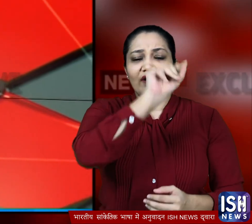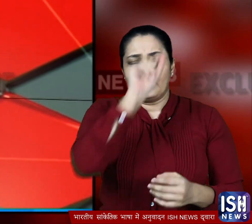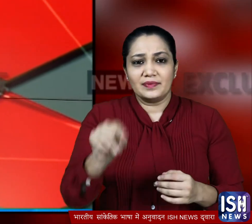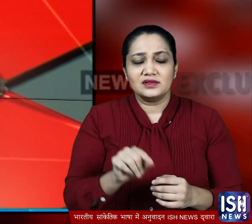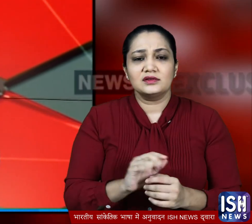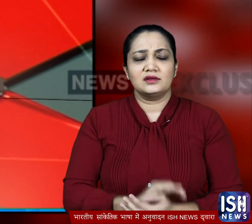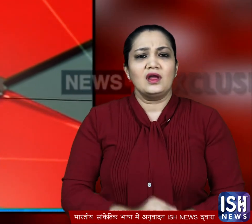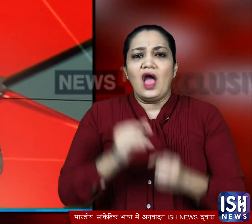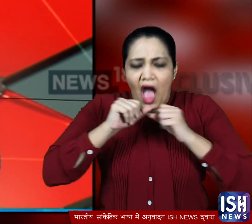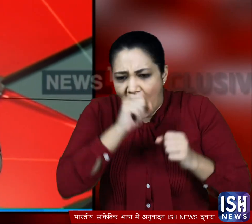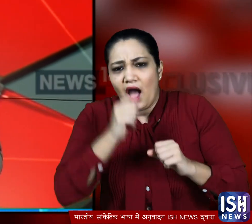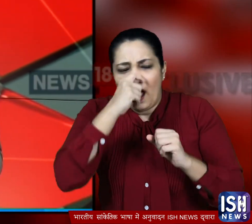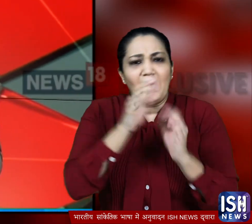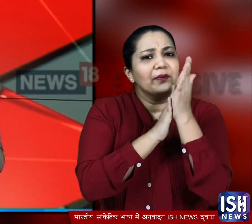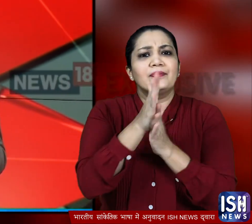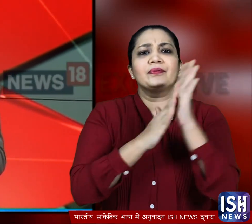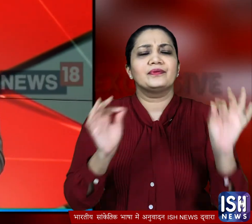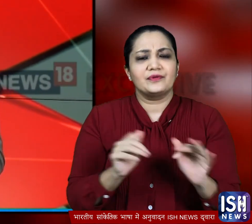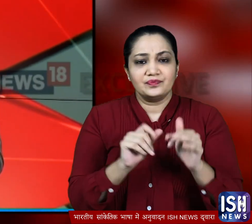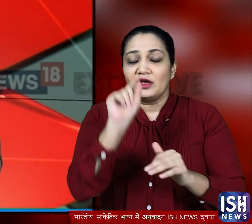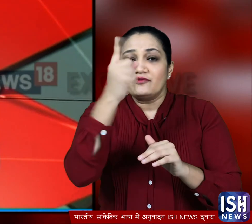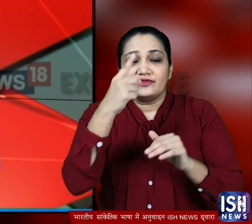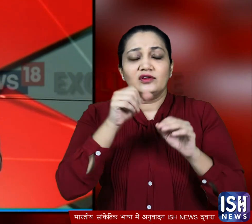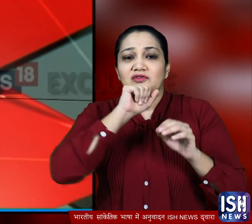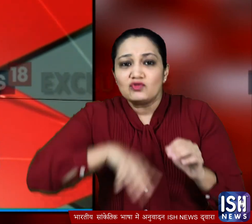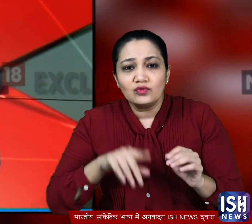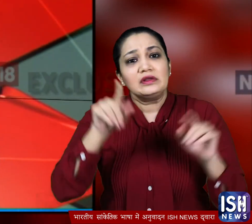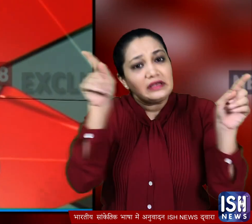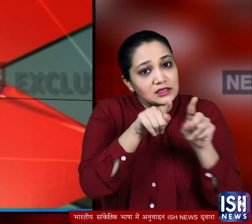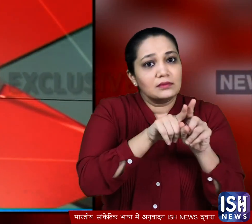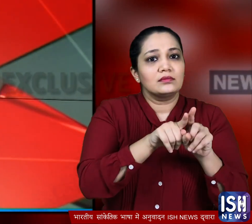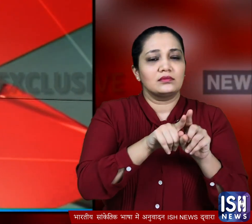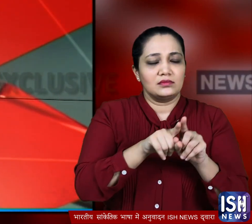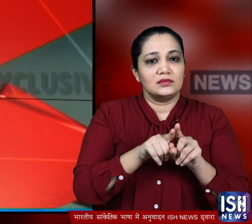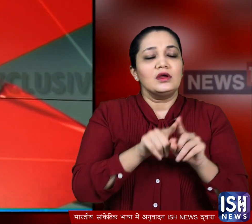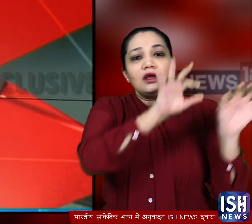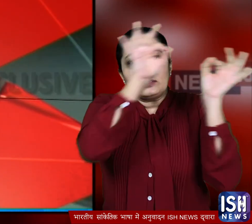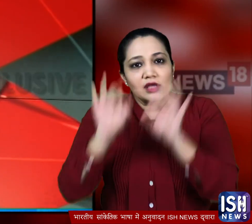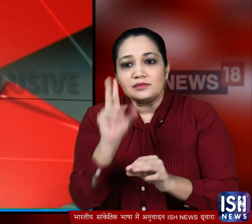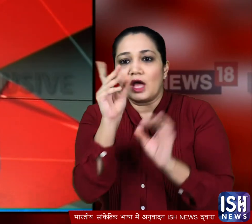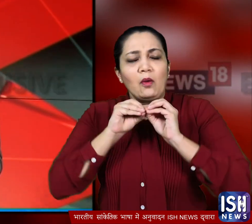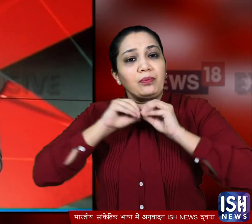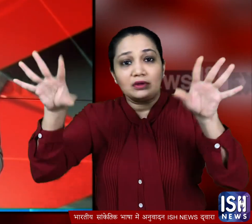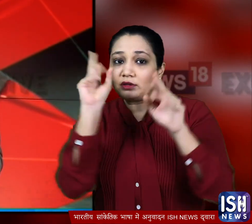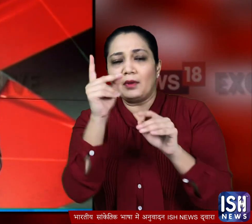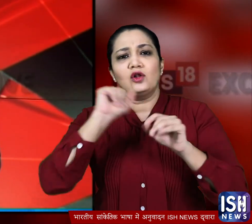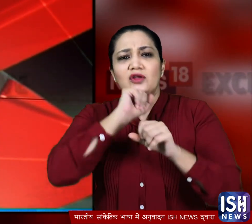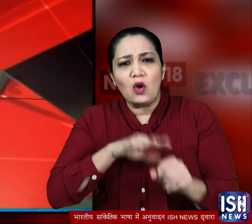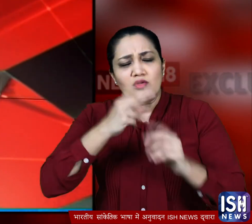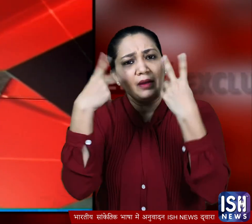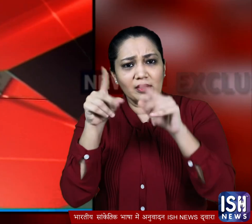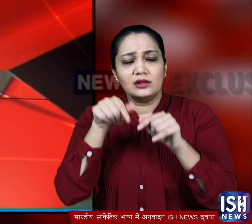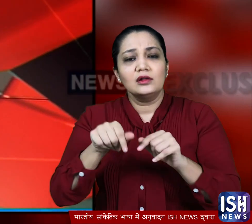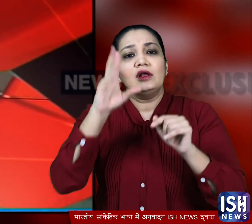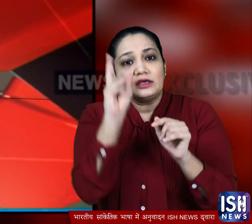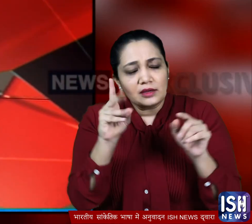ज्यादा बच्चों में कोई लक्षण नहीं। क्योंकि पहली लहर में युवाओं के साथ भी यही हो रहा था, जिन पर दूसरी लहर भारी पड़ी, और ऐसा